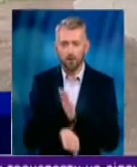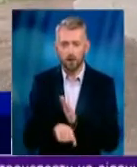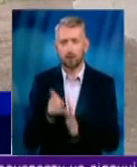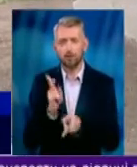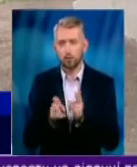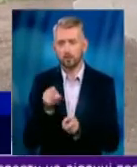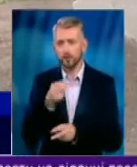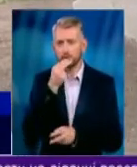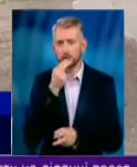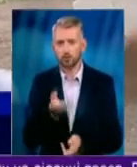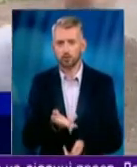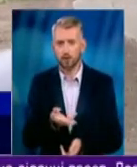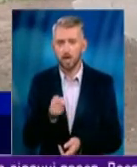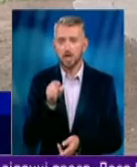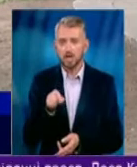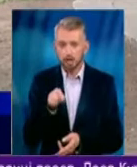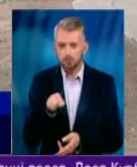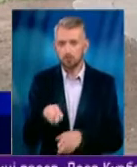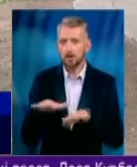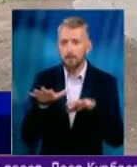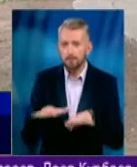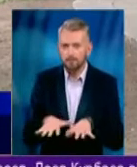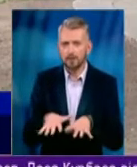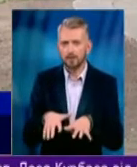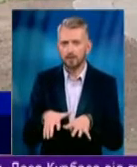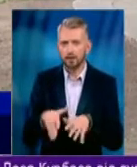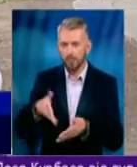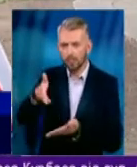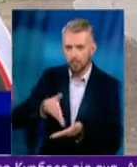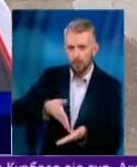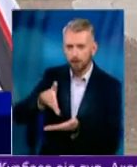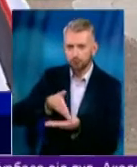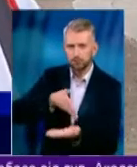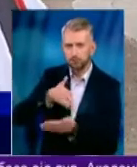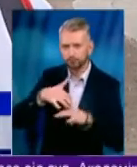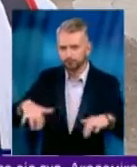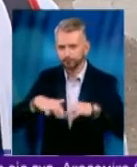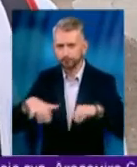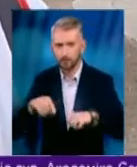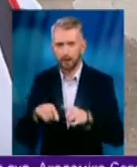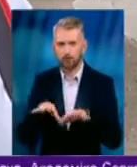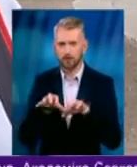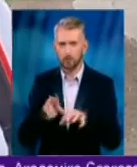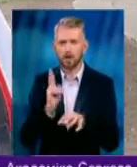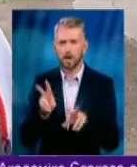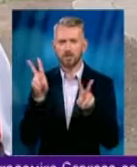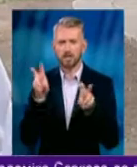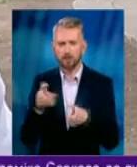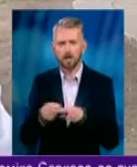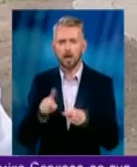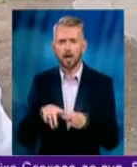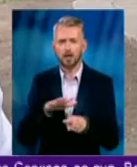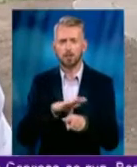готували з них пищу. Тут же розділили цих животних. Це був, як називали хазяїва кафе, це